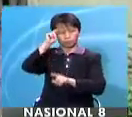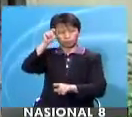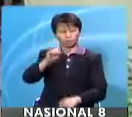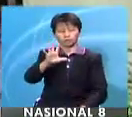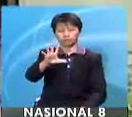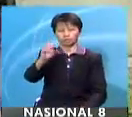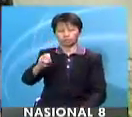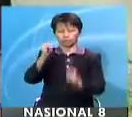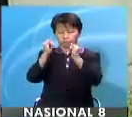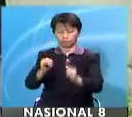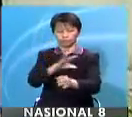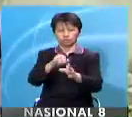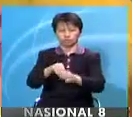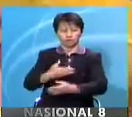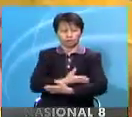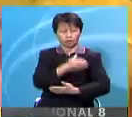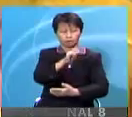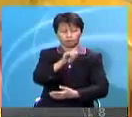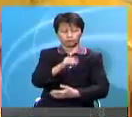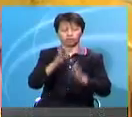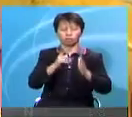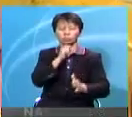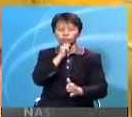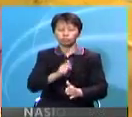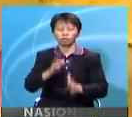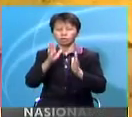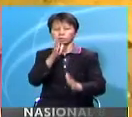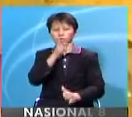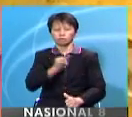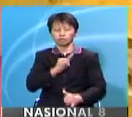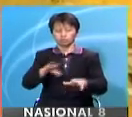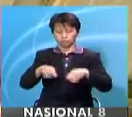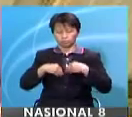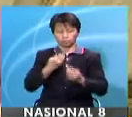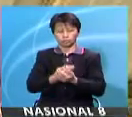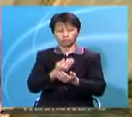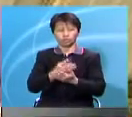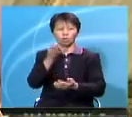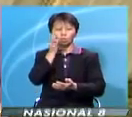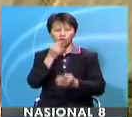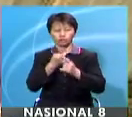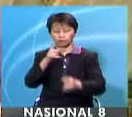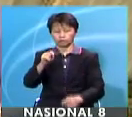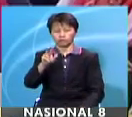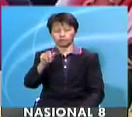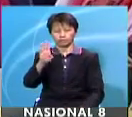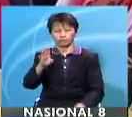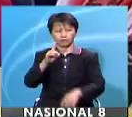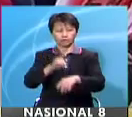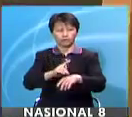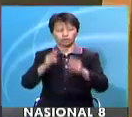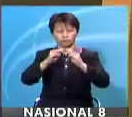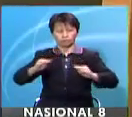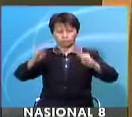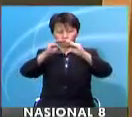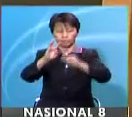50 individu termasuk anak yatim, warga emas dan ibu tunggal menerima duit raya dan kurma dari TNB Negeri di perkarangan Masjid